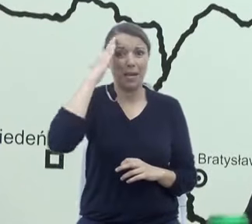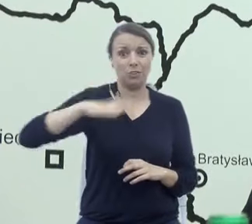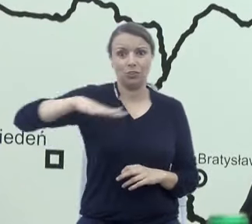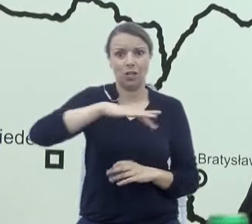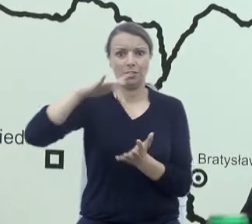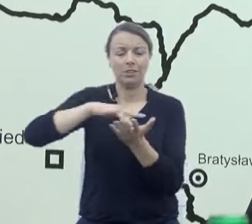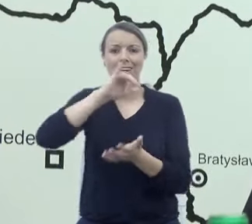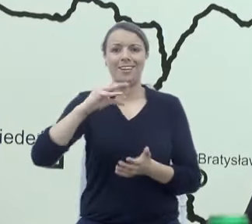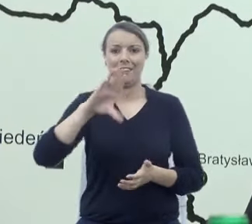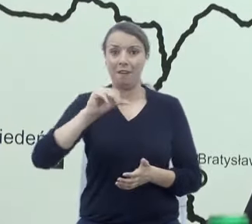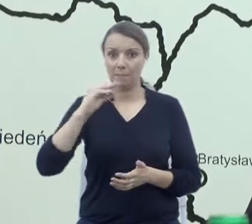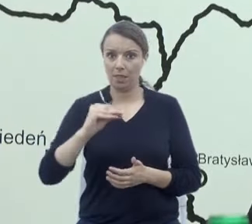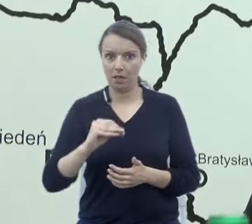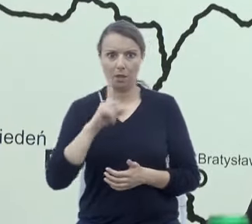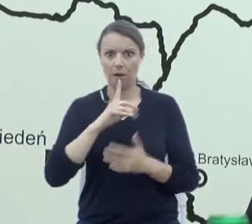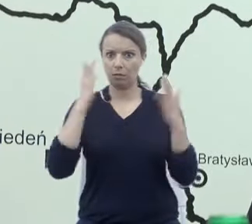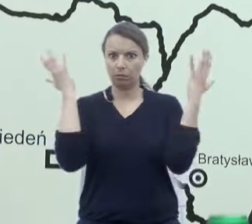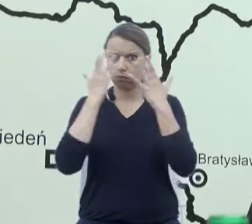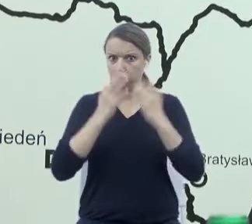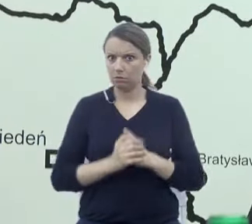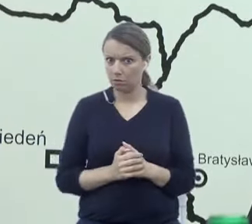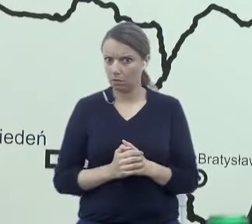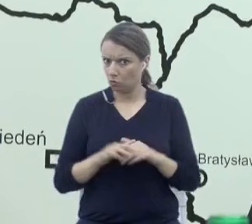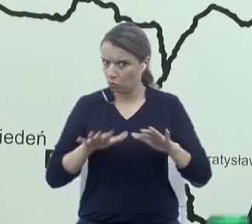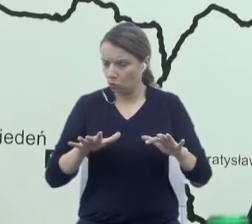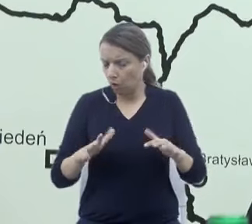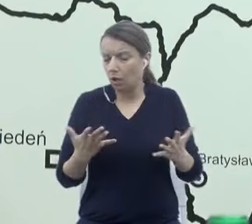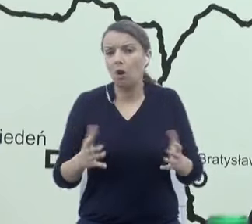jest zatrważające. Oczywiście nie wszyscy